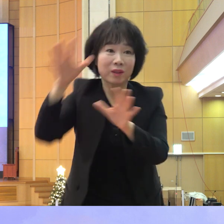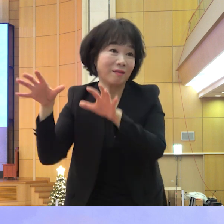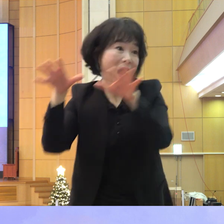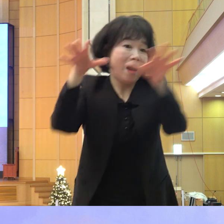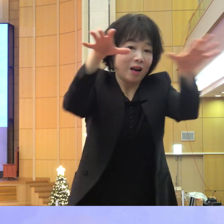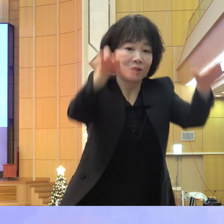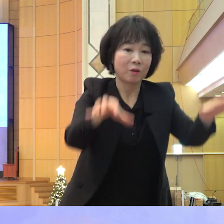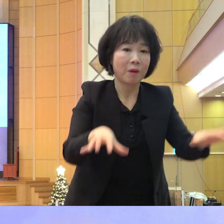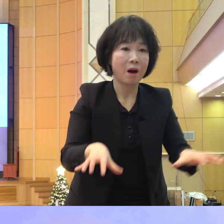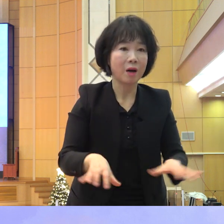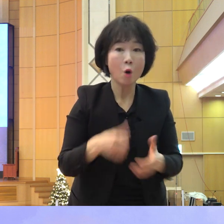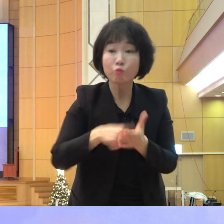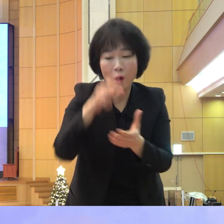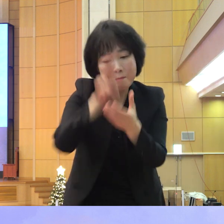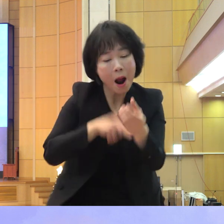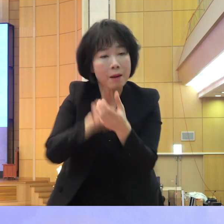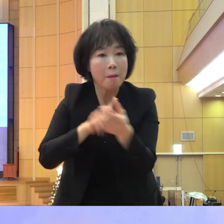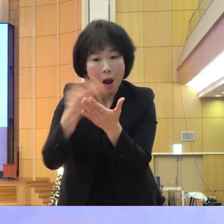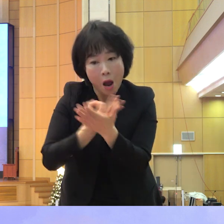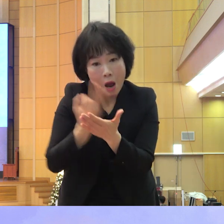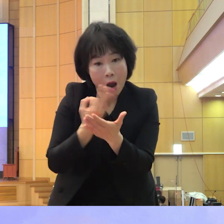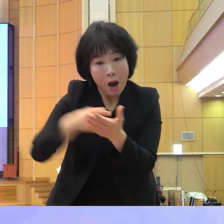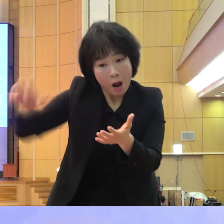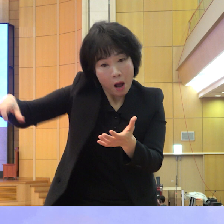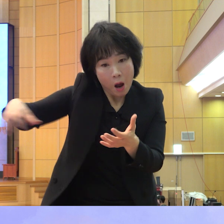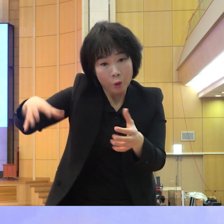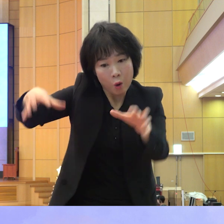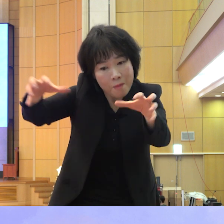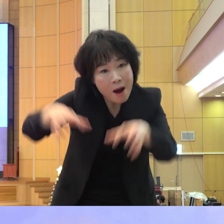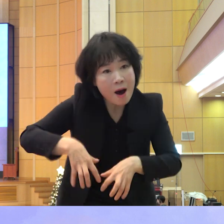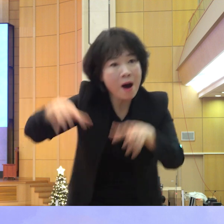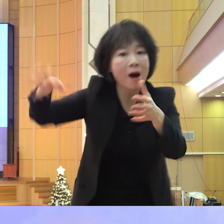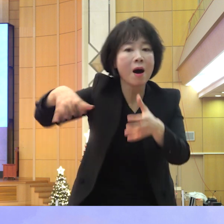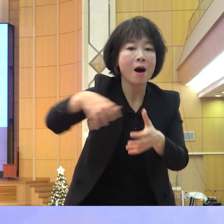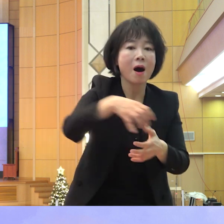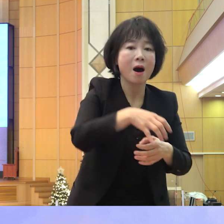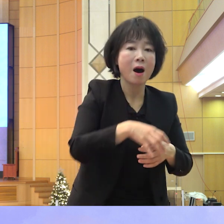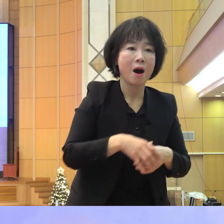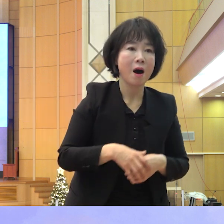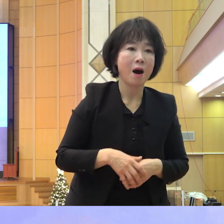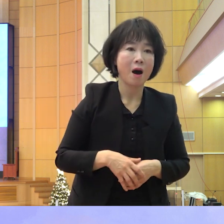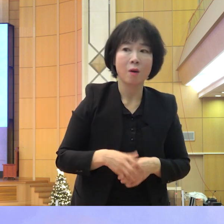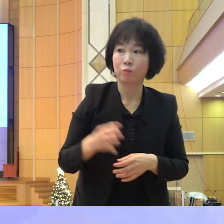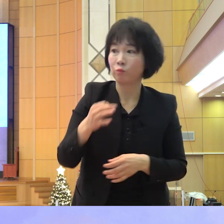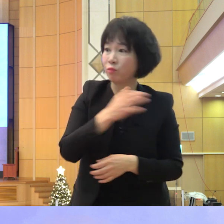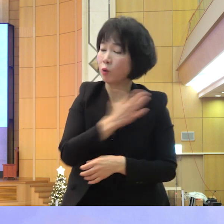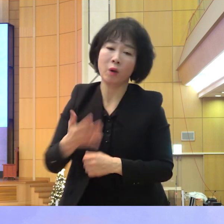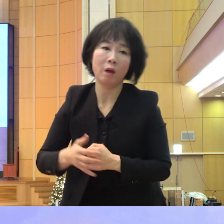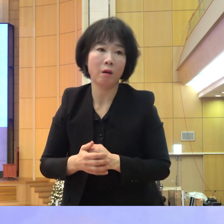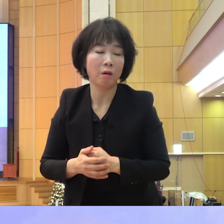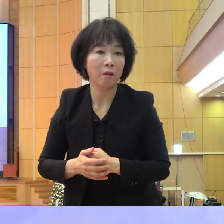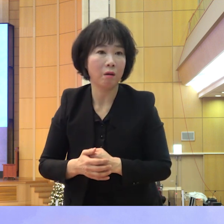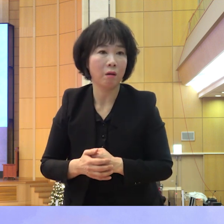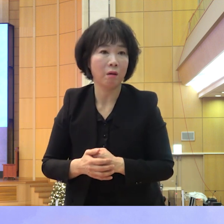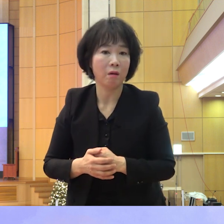도시에다가 농산물을 갖다가 판매를 하러 왔다 갔다 하다 보니까, 에이, 농사만 지어가지고 안 돼.